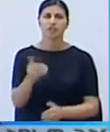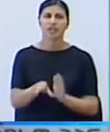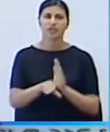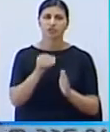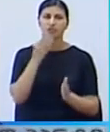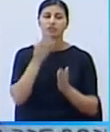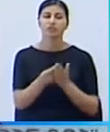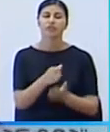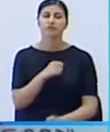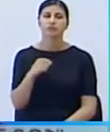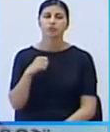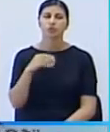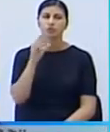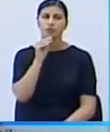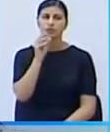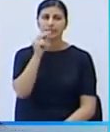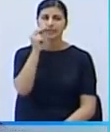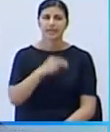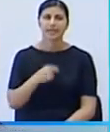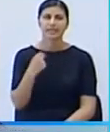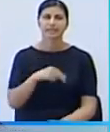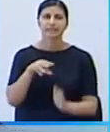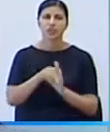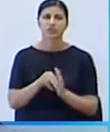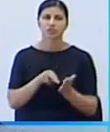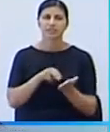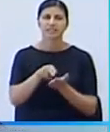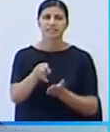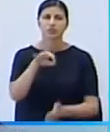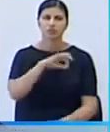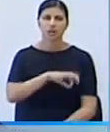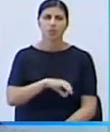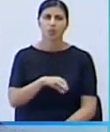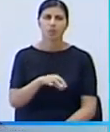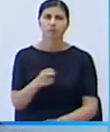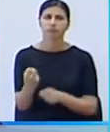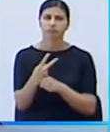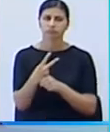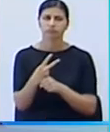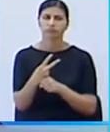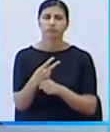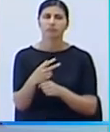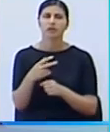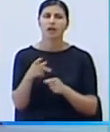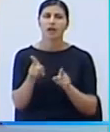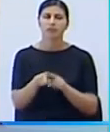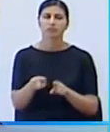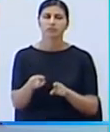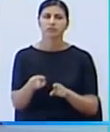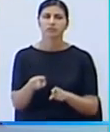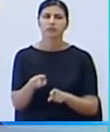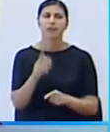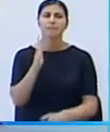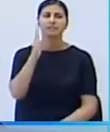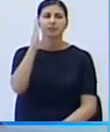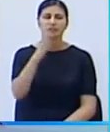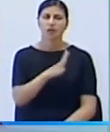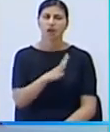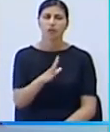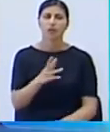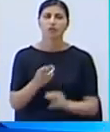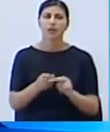ჩვენ თვითონ, როდესაც ეკლესიაში სიარულის გამო გვარბებდნენ, ამის გამო პერსპექტივა არ ჰქონდა,